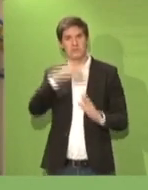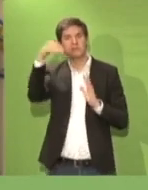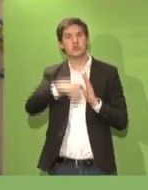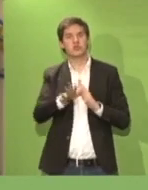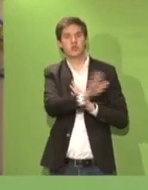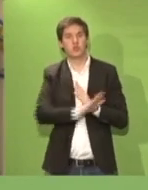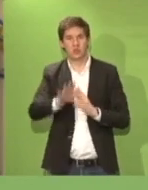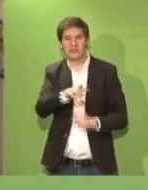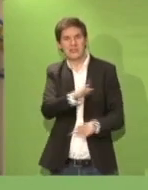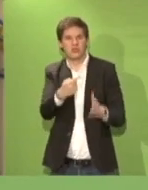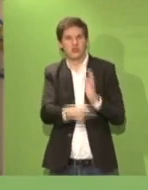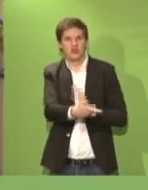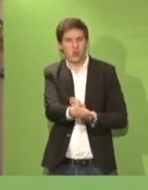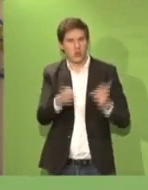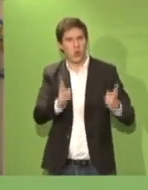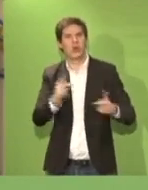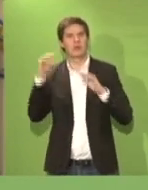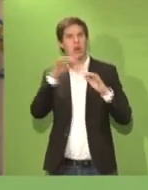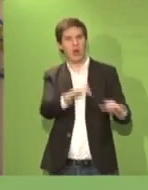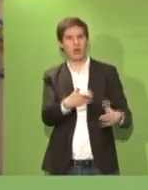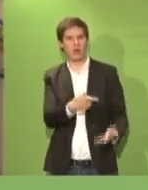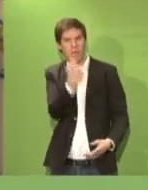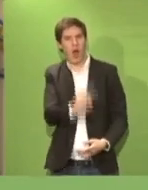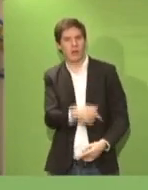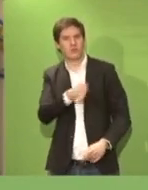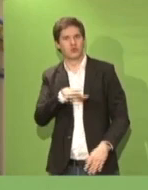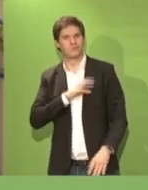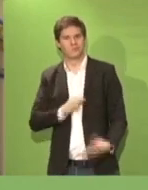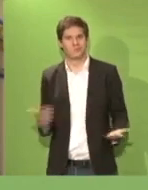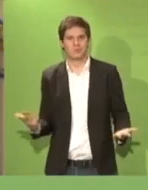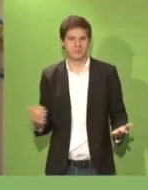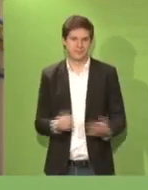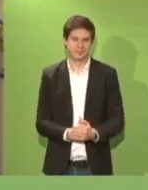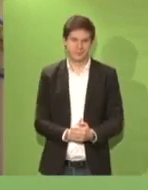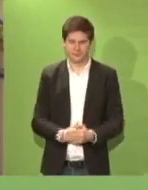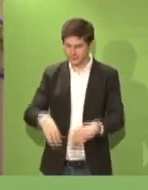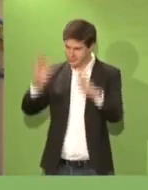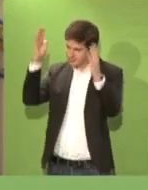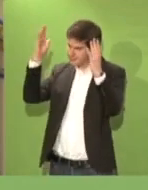die von ihnen nicht verschuldeten Auswirkungen alleine zu tragen haben.